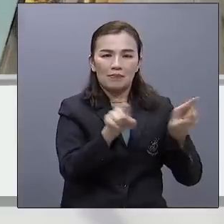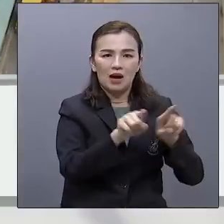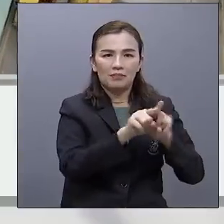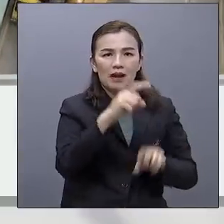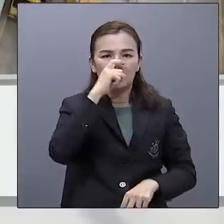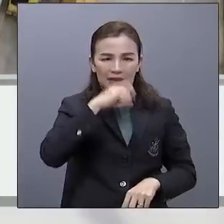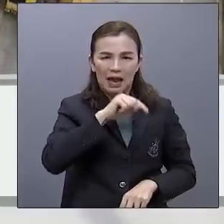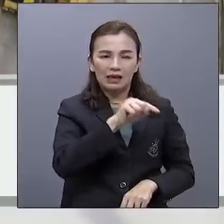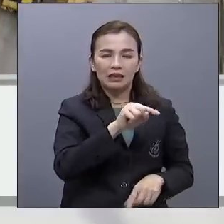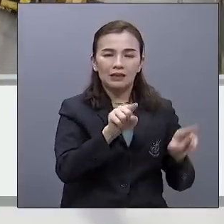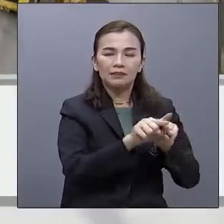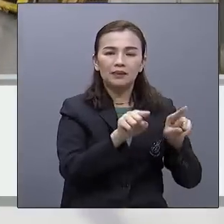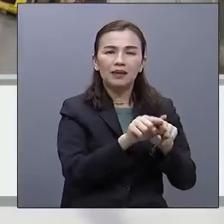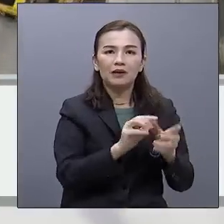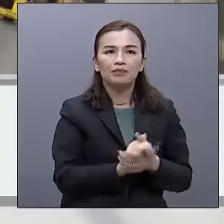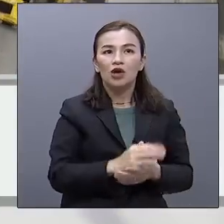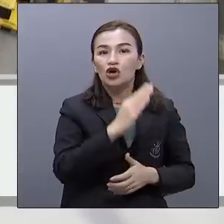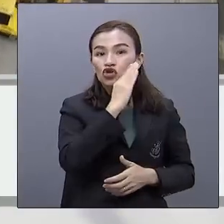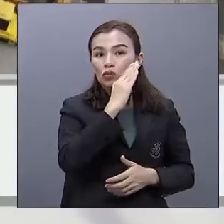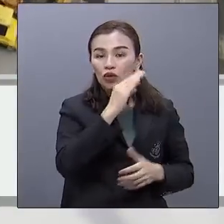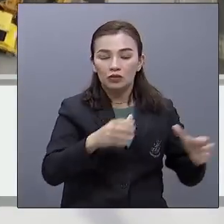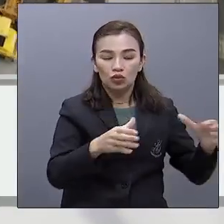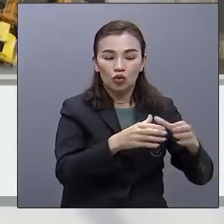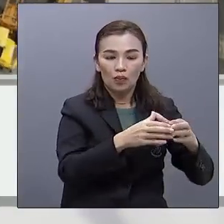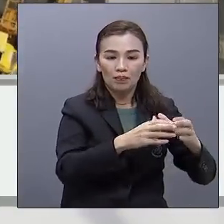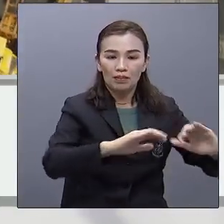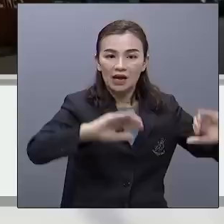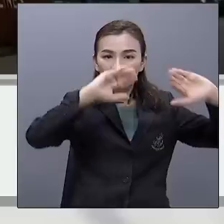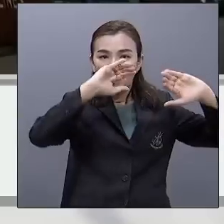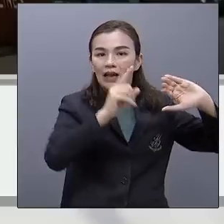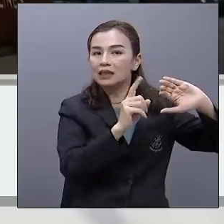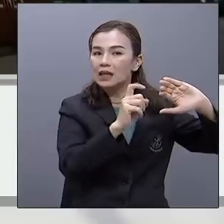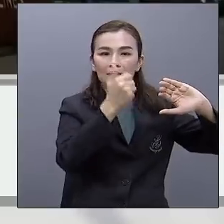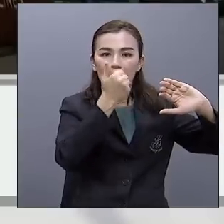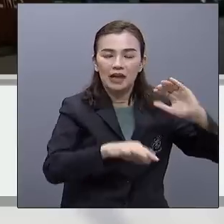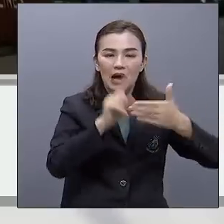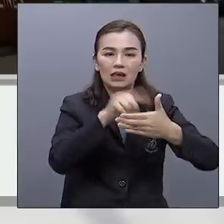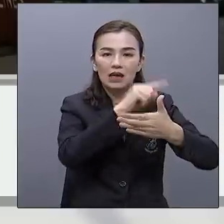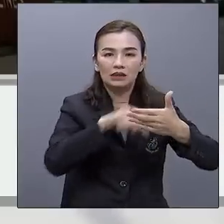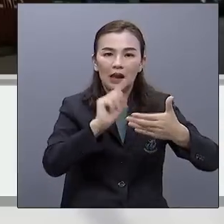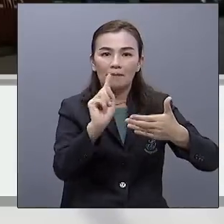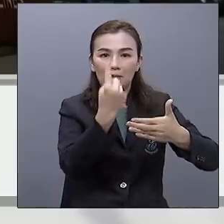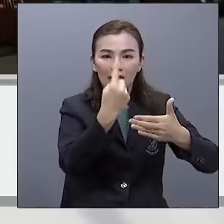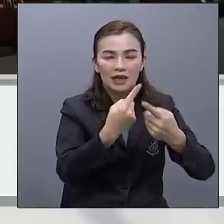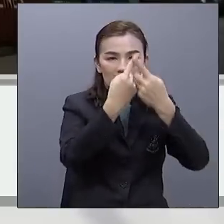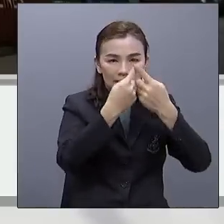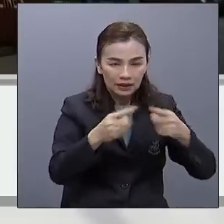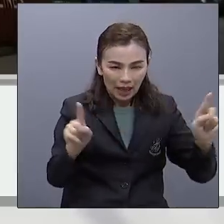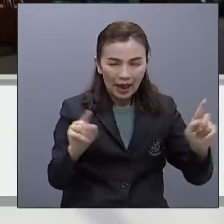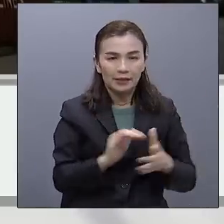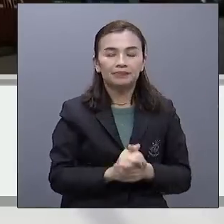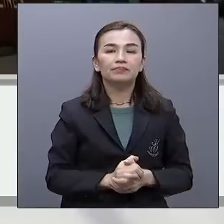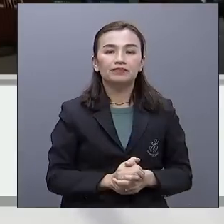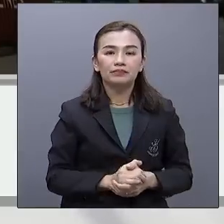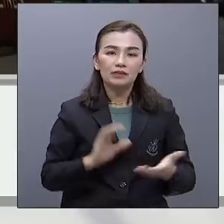มากๆนะคะซึ่งถ้าเขาฟอร์มรัฐบาลกันไม่ได้ต้องเลือกตั้งใหม่ด้วยซ้ำไปแต่ก็ดูเหมือนว่าบรรยากาศ